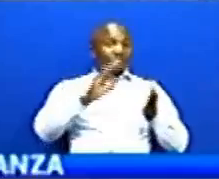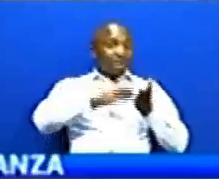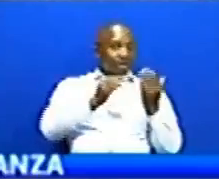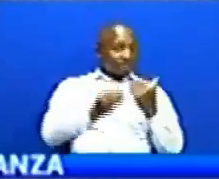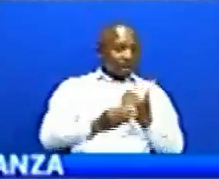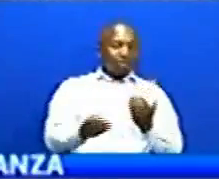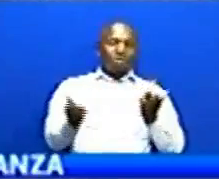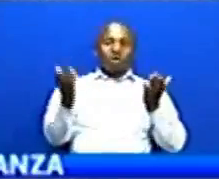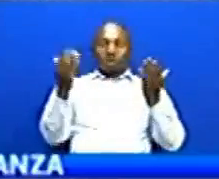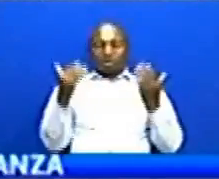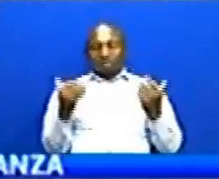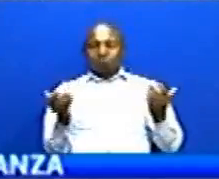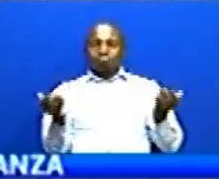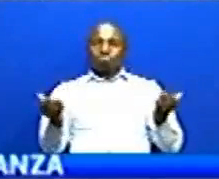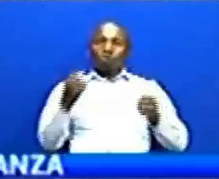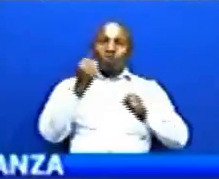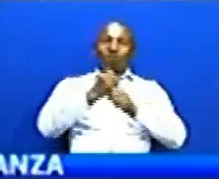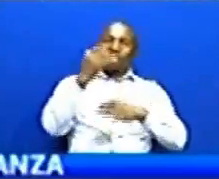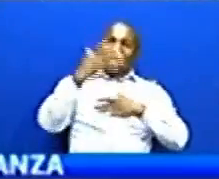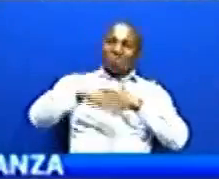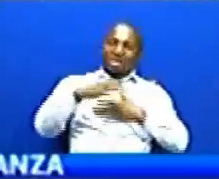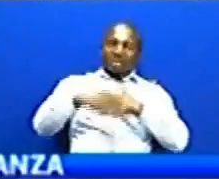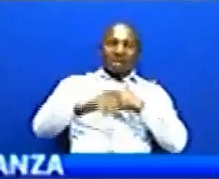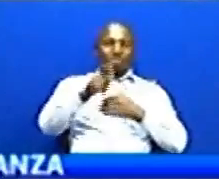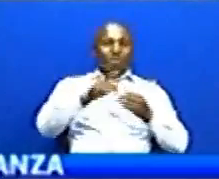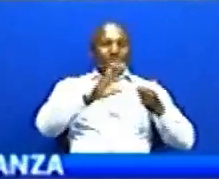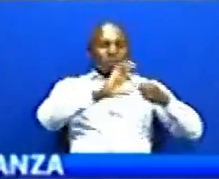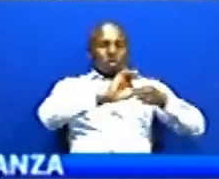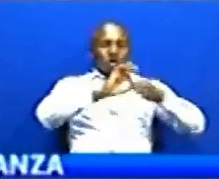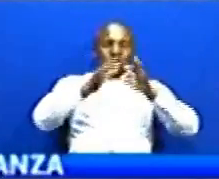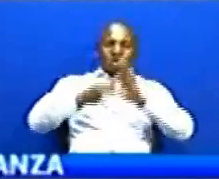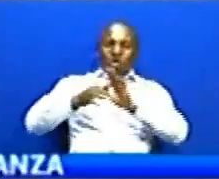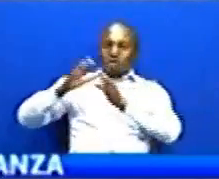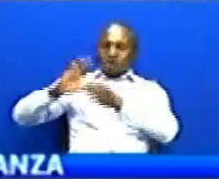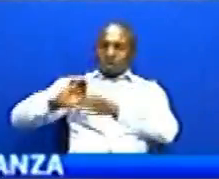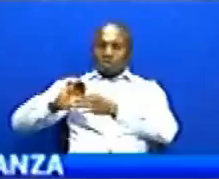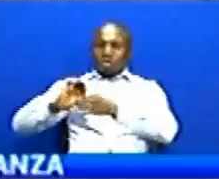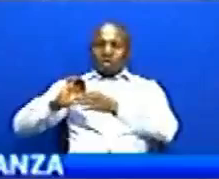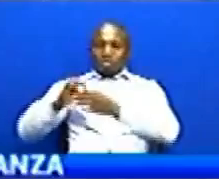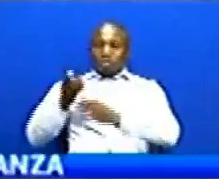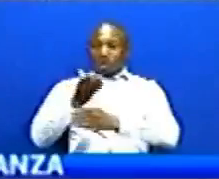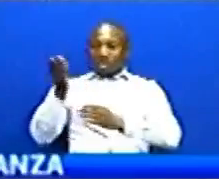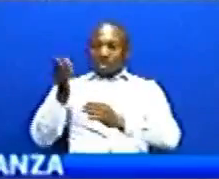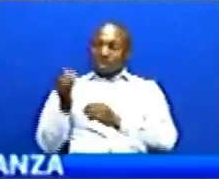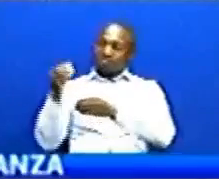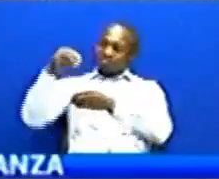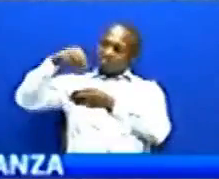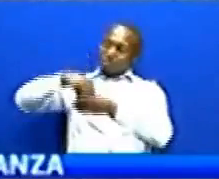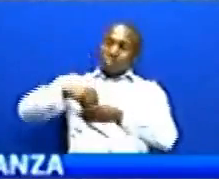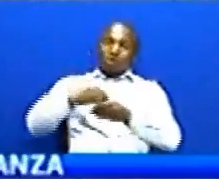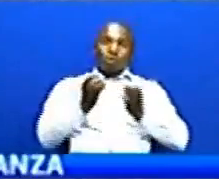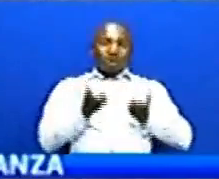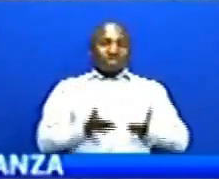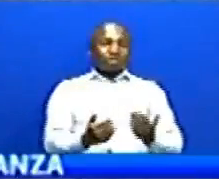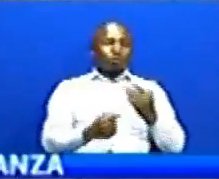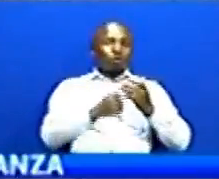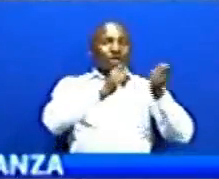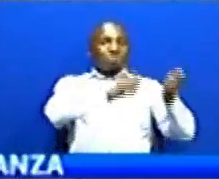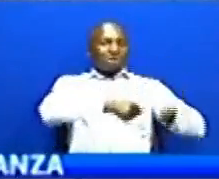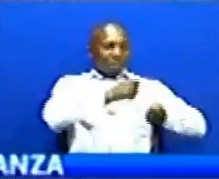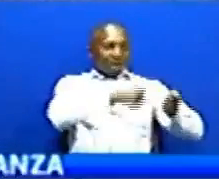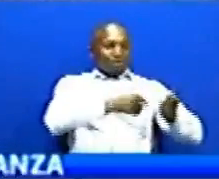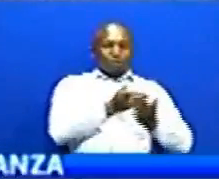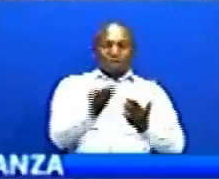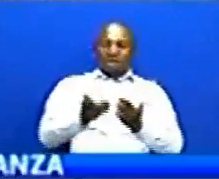watafanya biashara zenye mnyororo unaobeba wengine wawe ni wazalishaji kutoka mashambani, wengine wawe